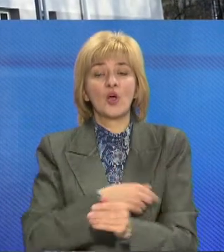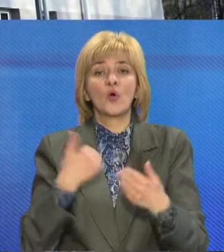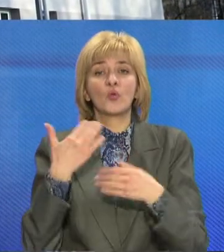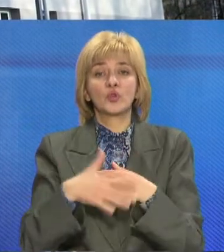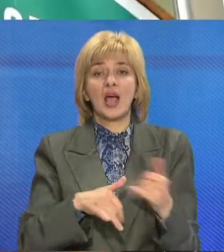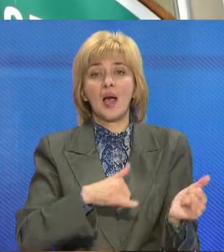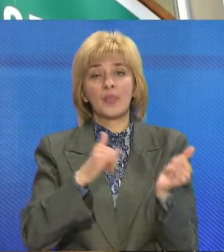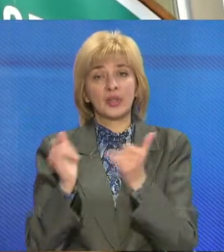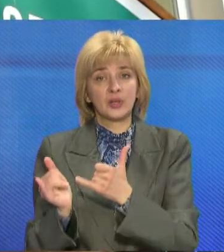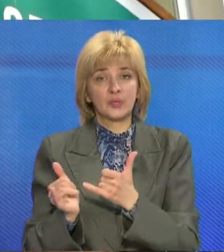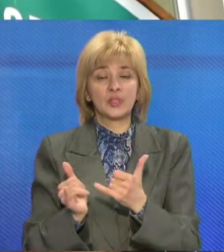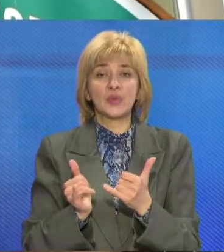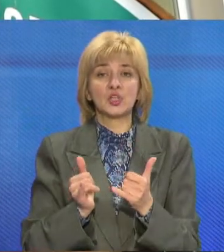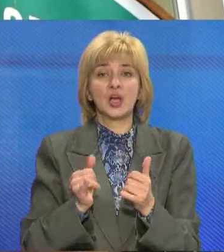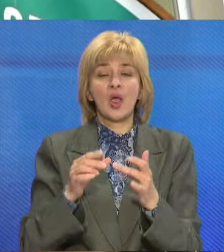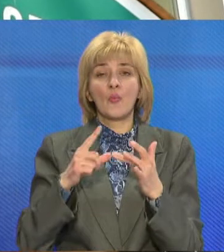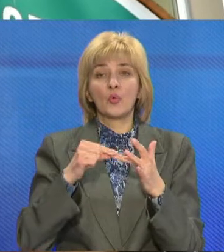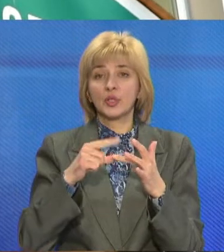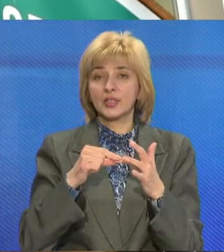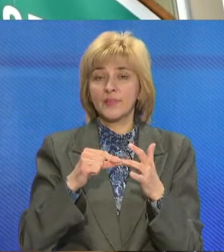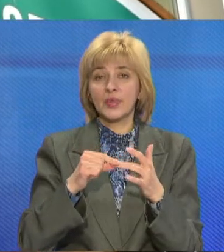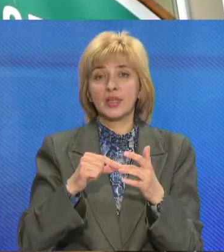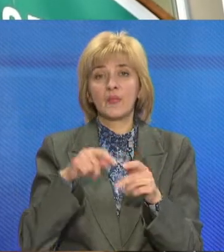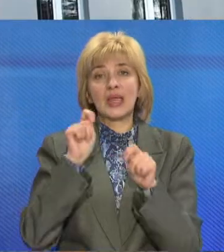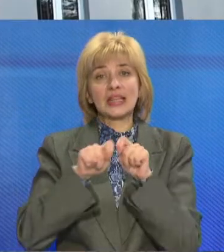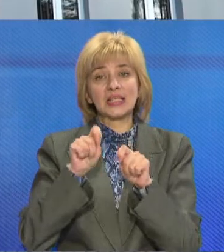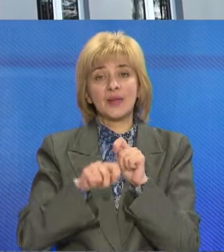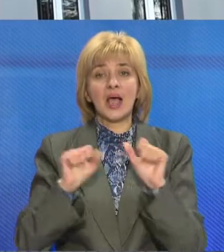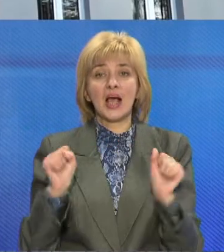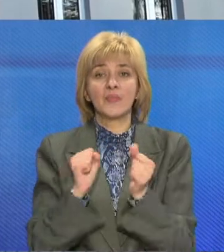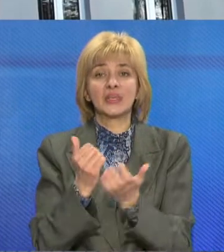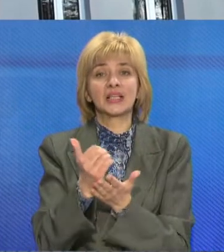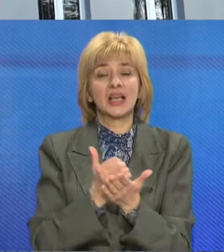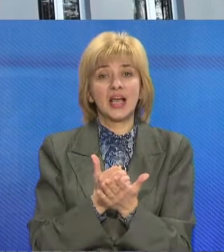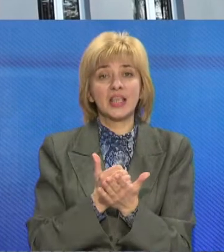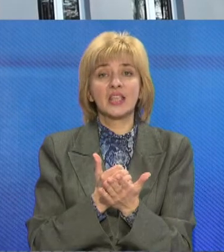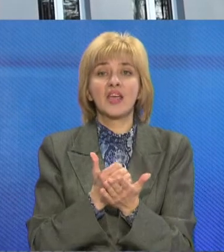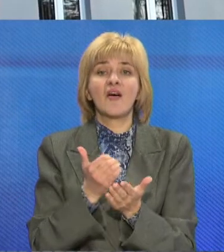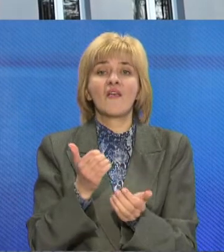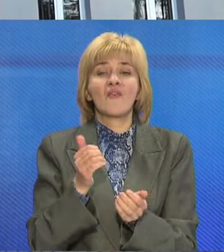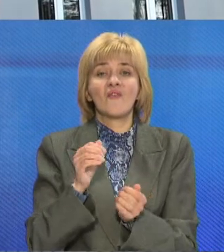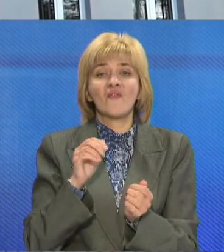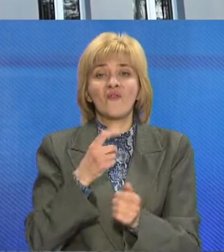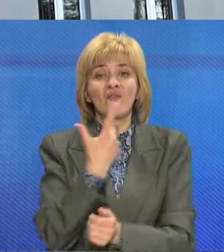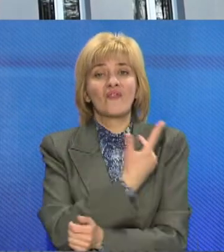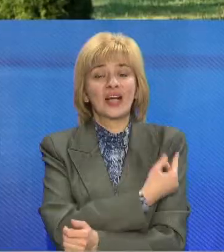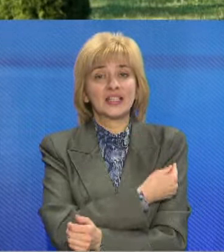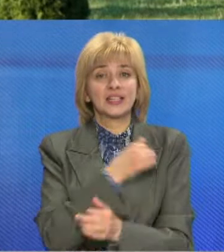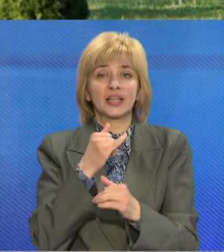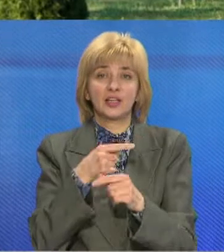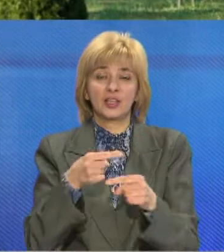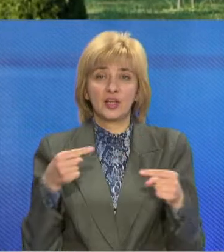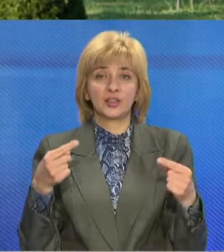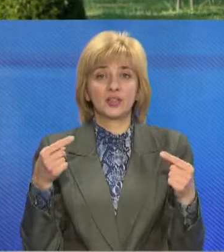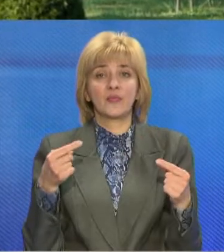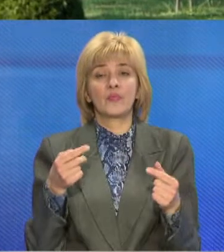пульсоксиметрами, тестами, сродками обороны, холодильниками для захования вакцины и иншим потребным медикам для борьбы с COVID-19.